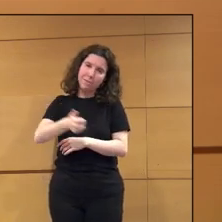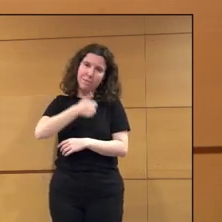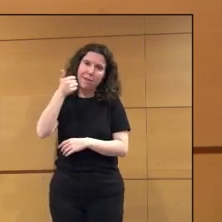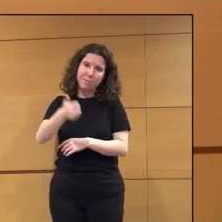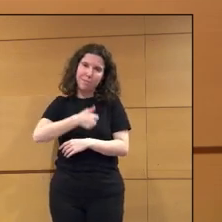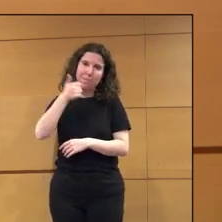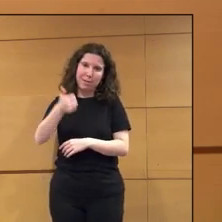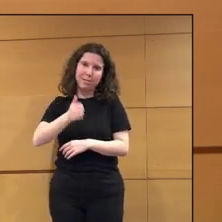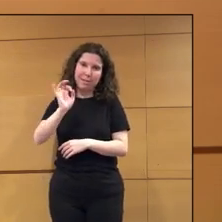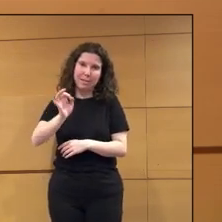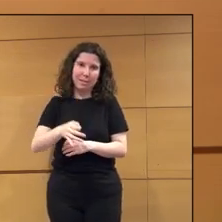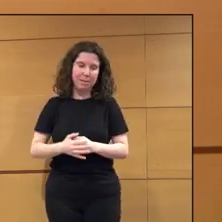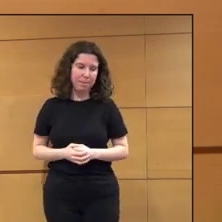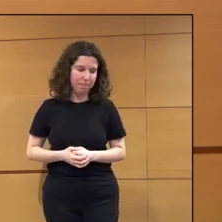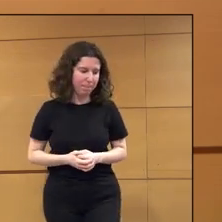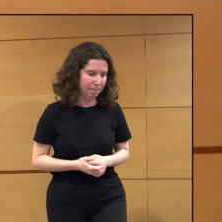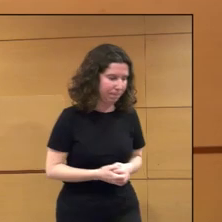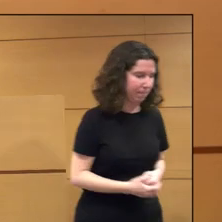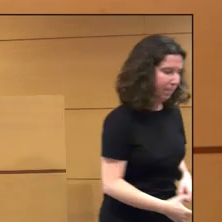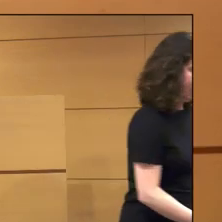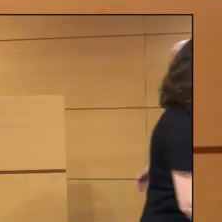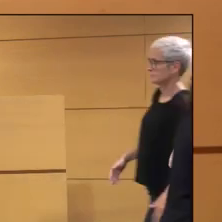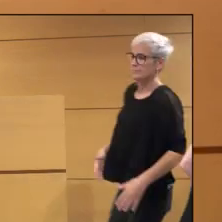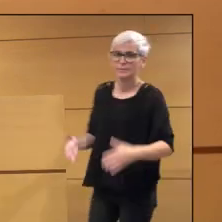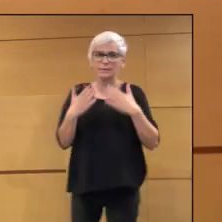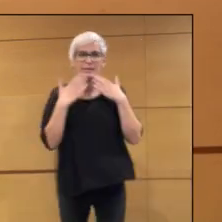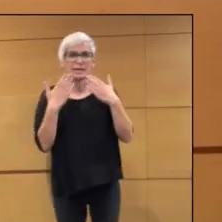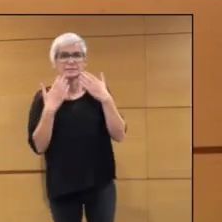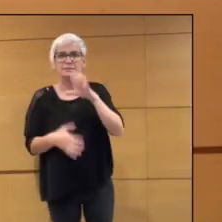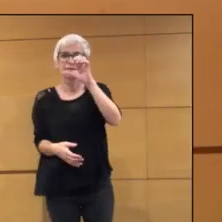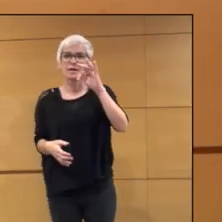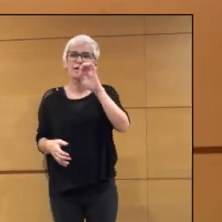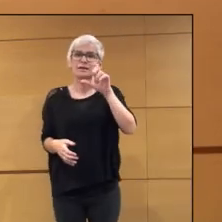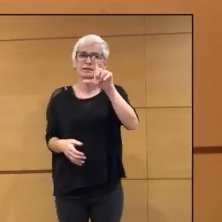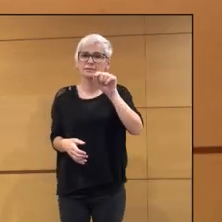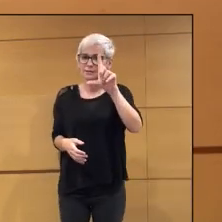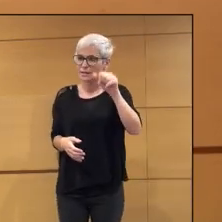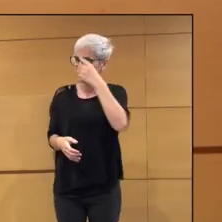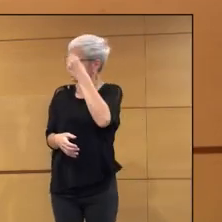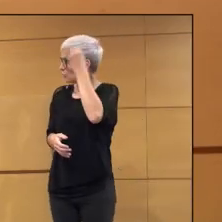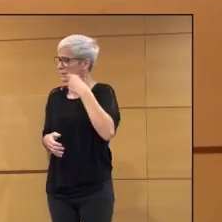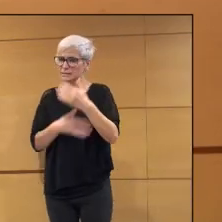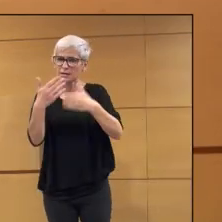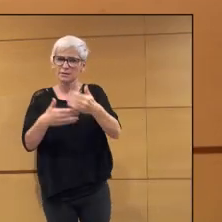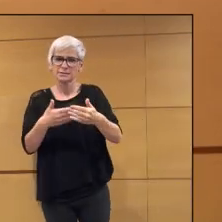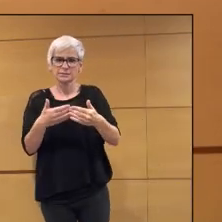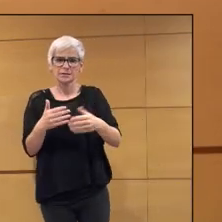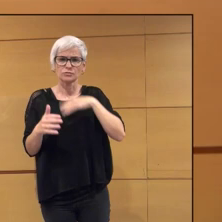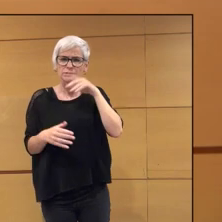molt a fer. Sí. Gràcies. Estela, consideres que s'està avançant prou en aquest